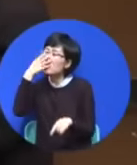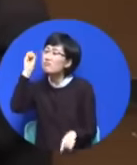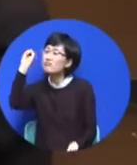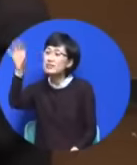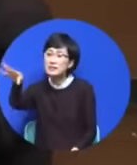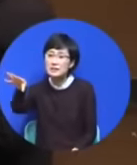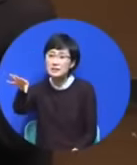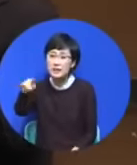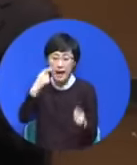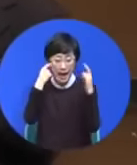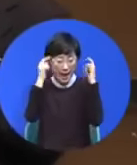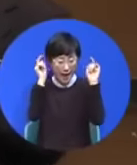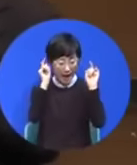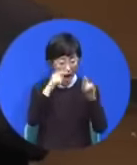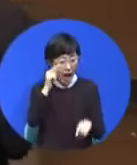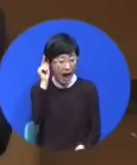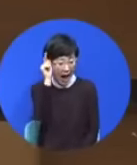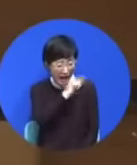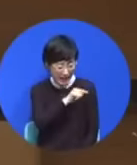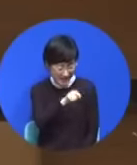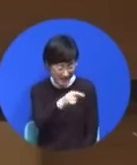일에 너무지